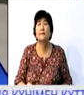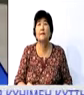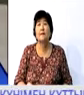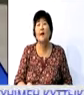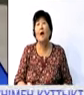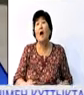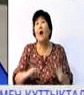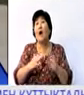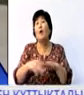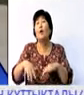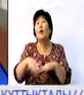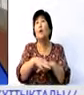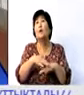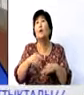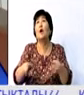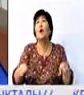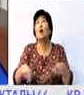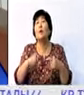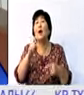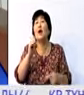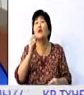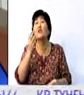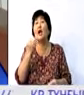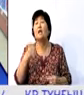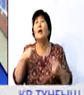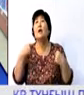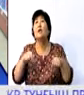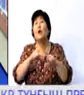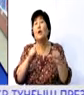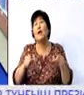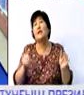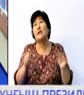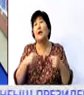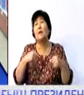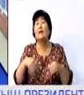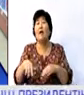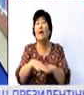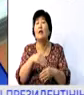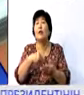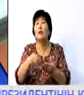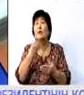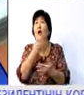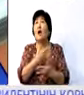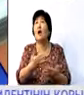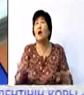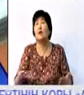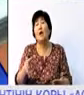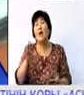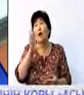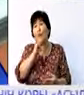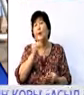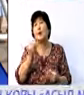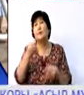Ал бұл Көкшоқы мөлтек ауданынан бой көтерген қаншайым сауда орталығы. Шағын маркетте халық тұтынатын азық түлік өнімдері қолжетімді